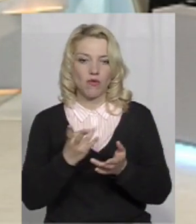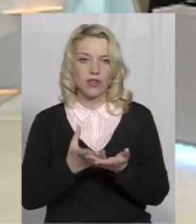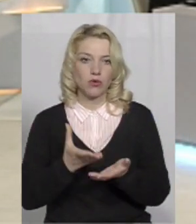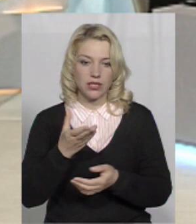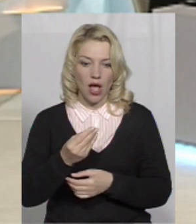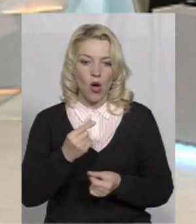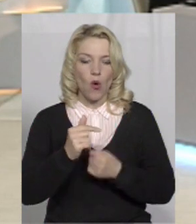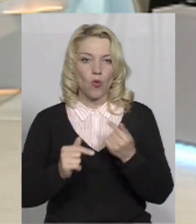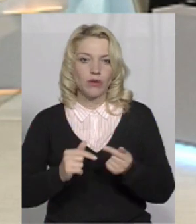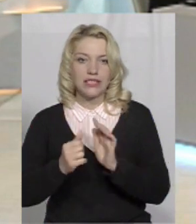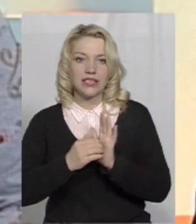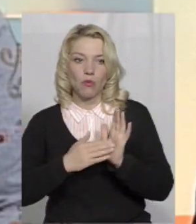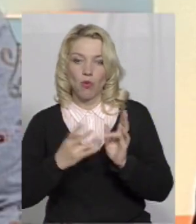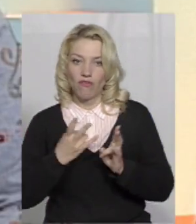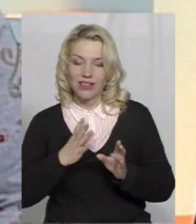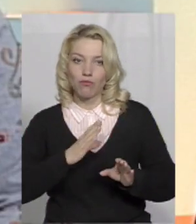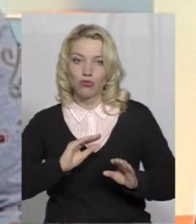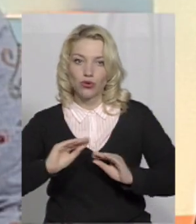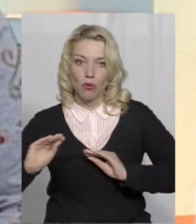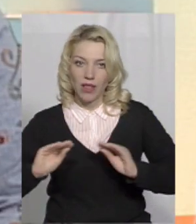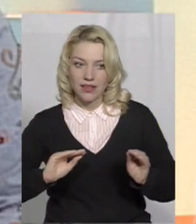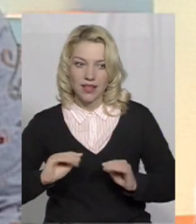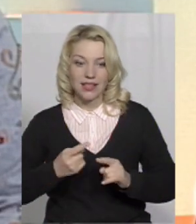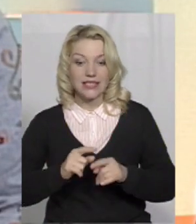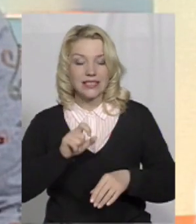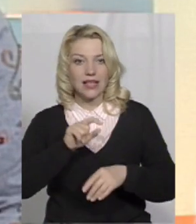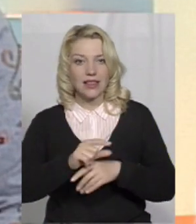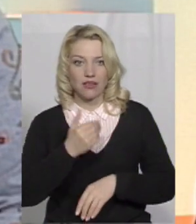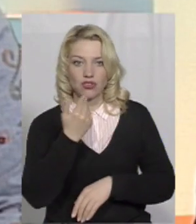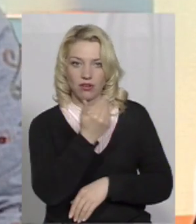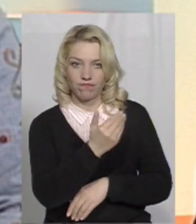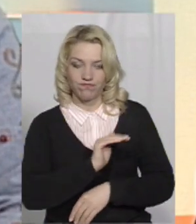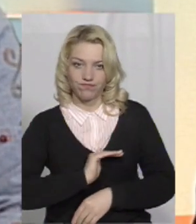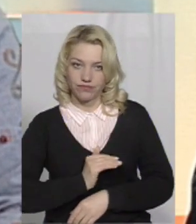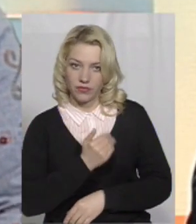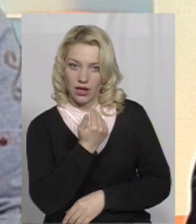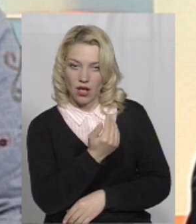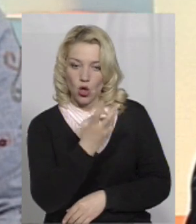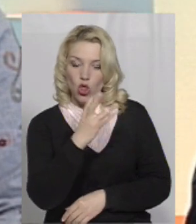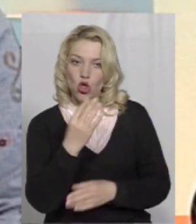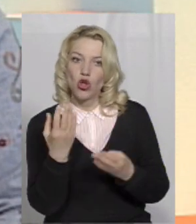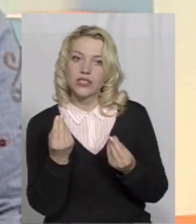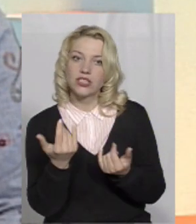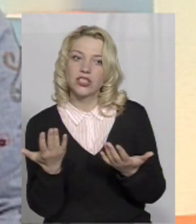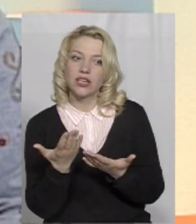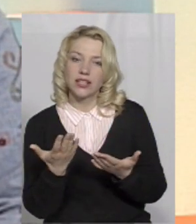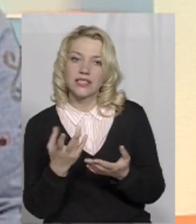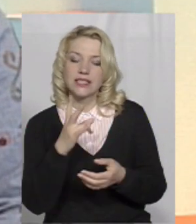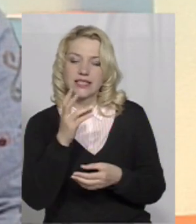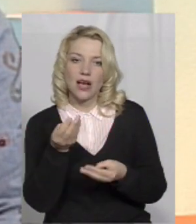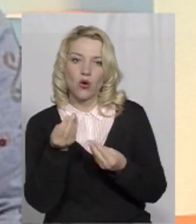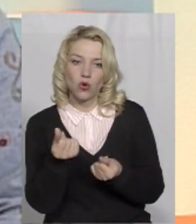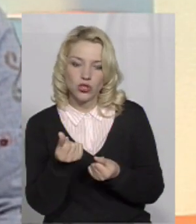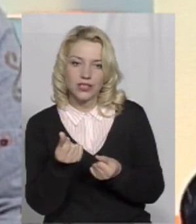обліку, да, повинні обладнати, це якби задача виконавців комунальних послуг, але за чий рахунок? За рахунок